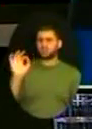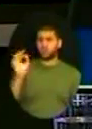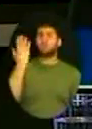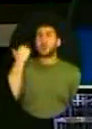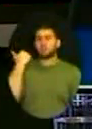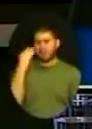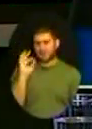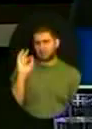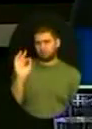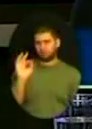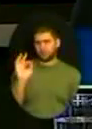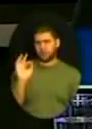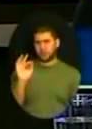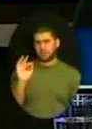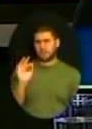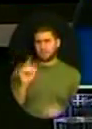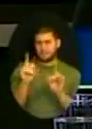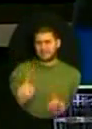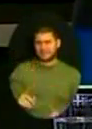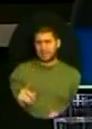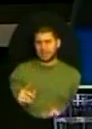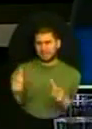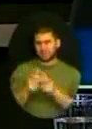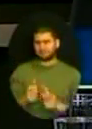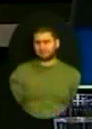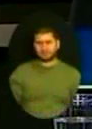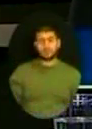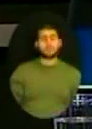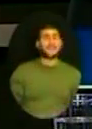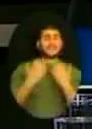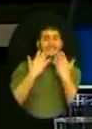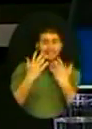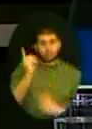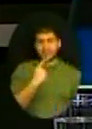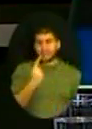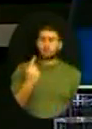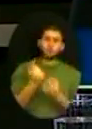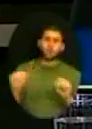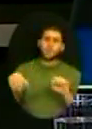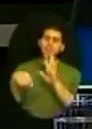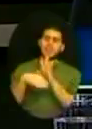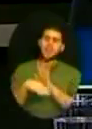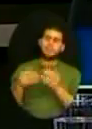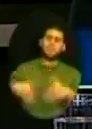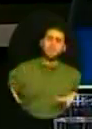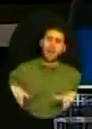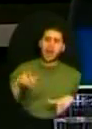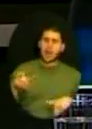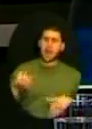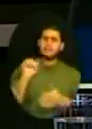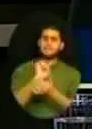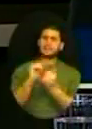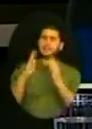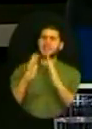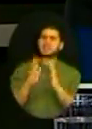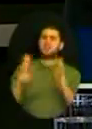מנכלית השעבר, כן, מנכלית, כן, לומר, כן, של מנכלית בזק. תראי, הסיפור, צריך גם לומר, הם שוחררו בתנאים מגבילים, מעצר בית של 19